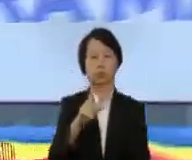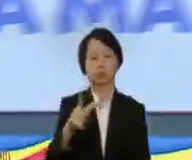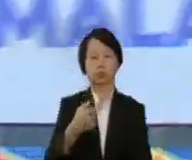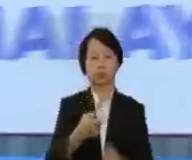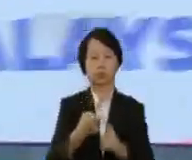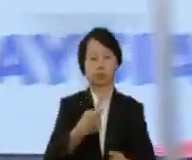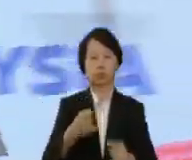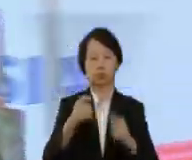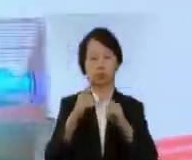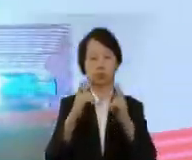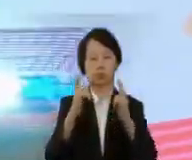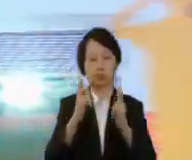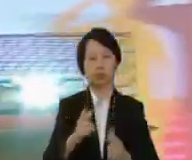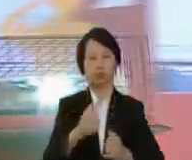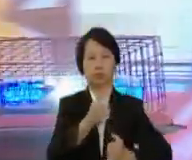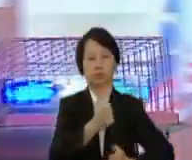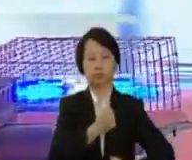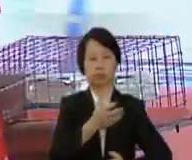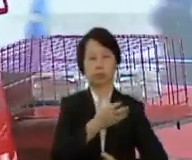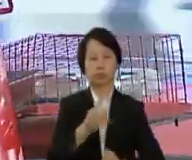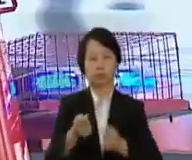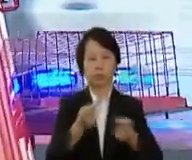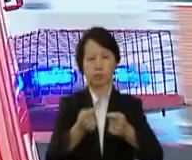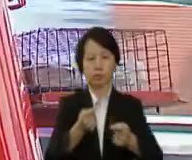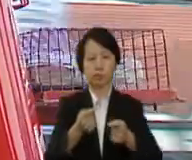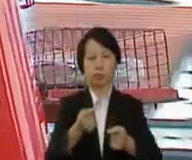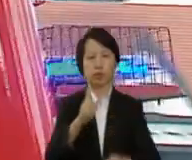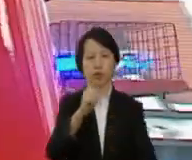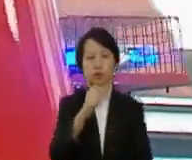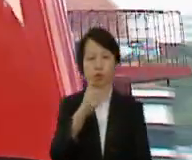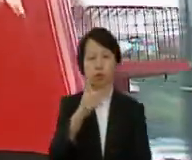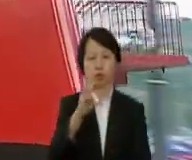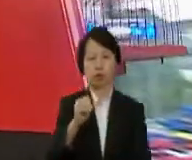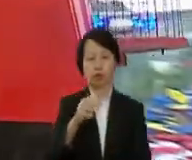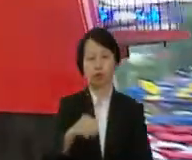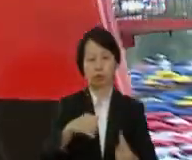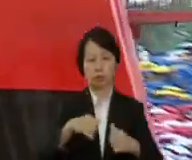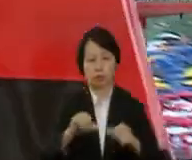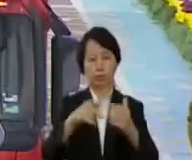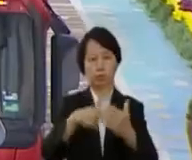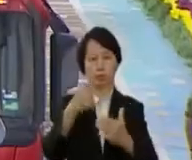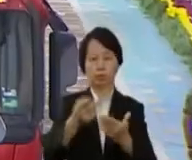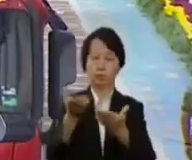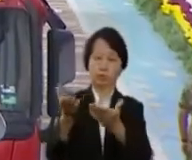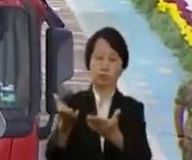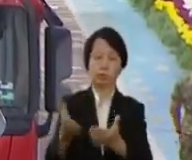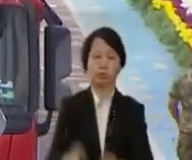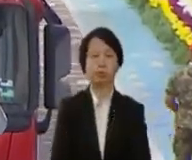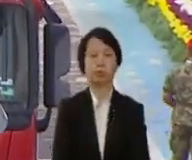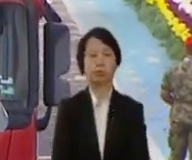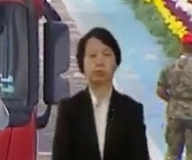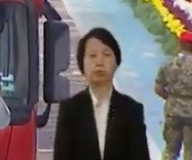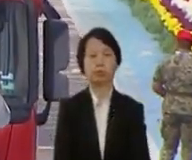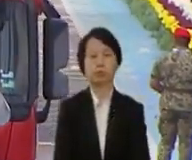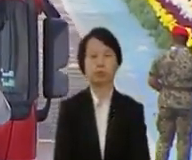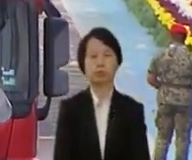Markas Pemerintah Medan Barat Tentera Darat untuk meneruskan acara.